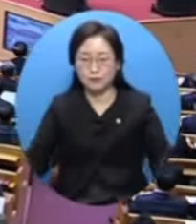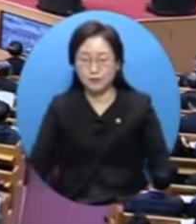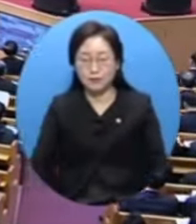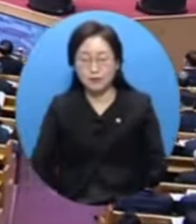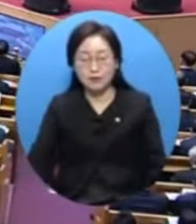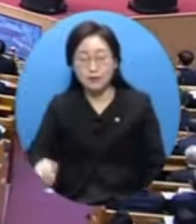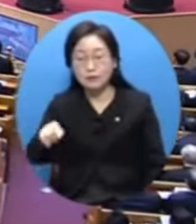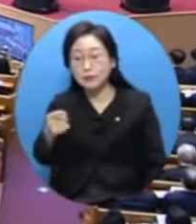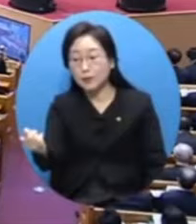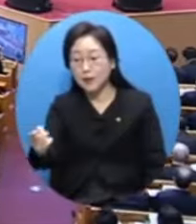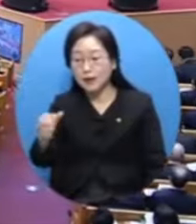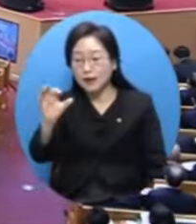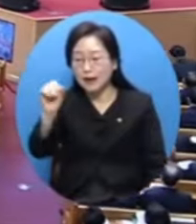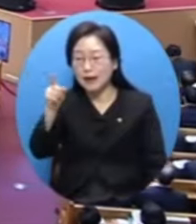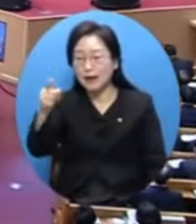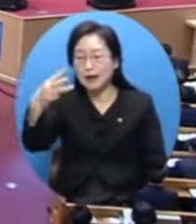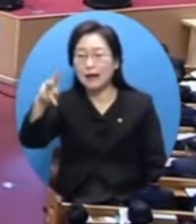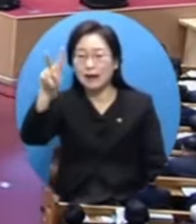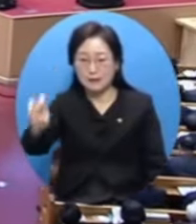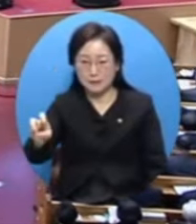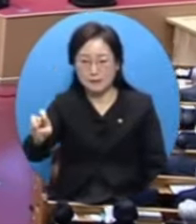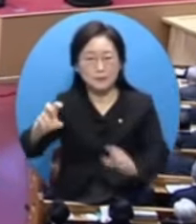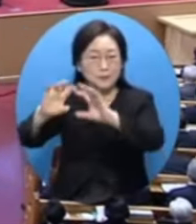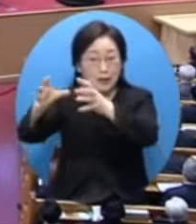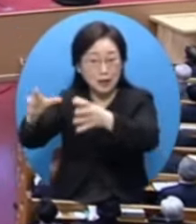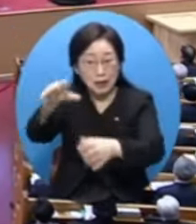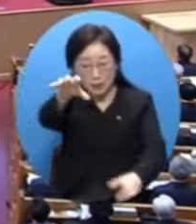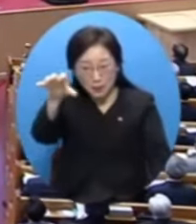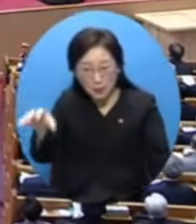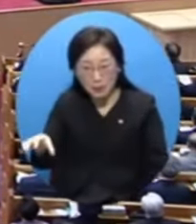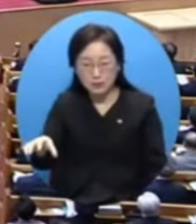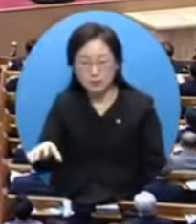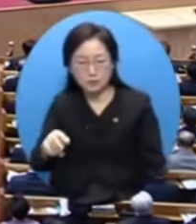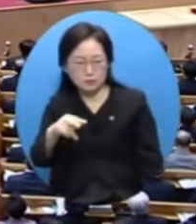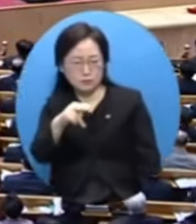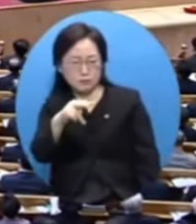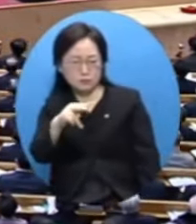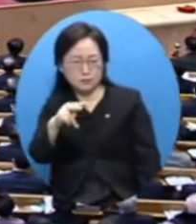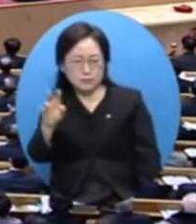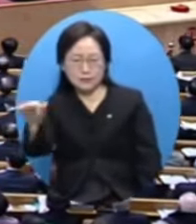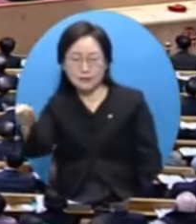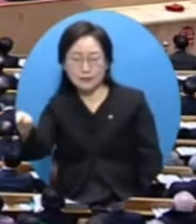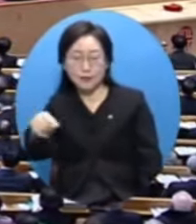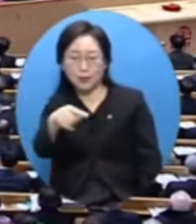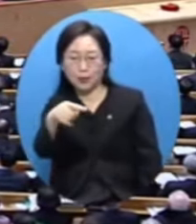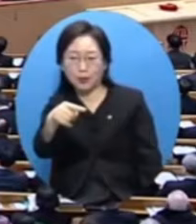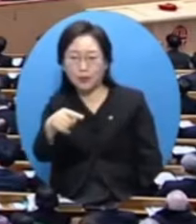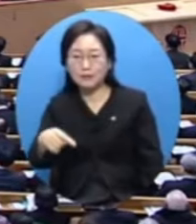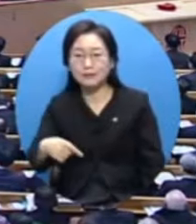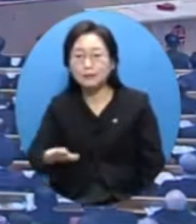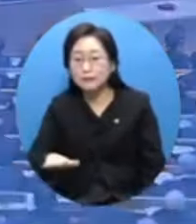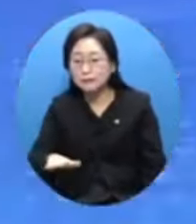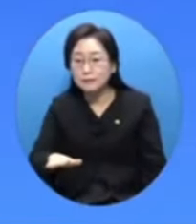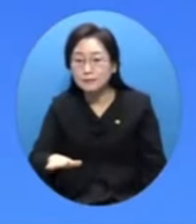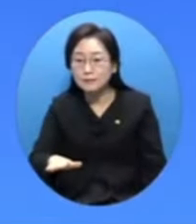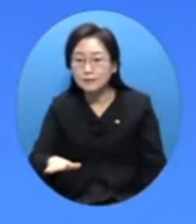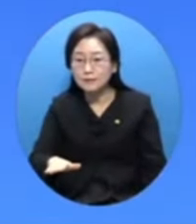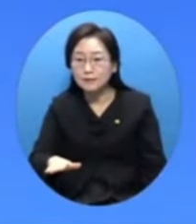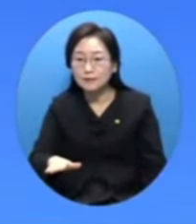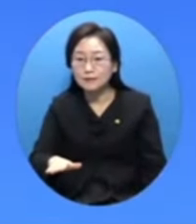옆에 아랍 진영에 있는 나라들이 야, 저 유다 나라가 지금